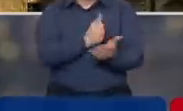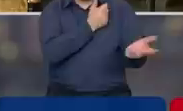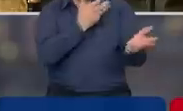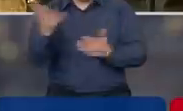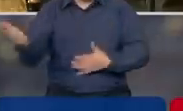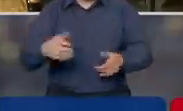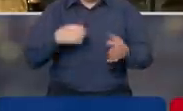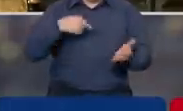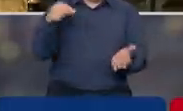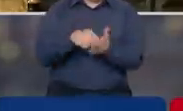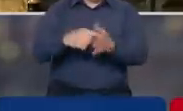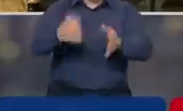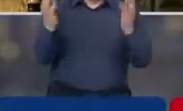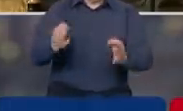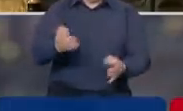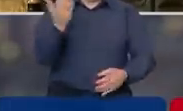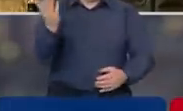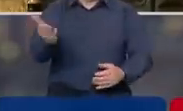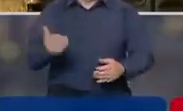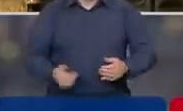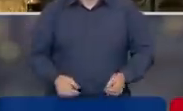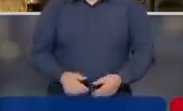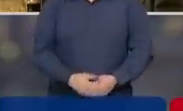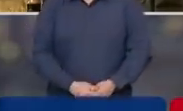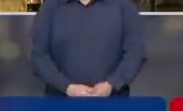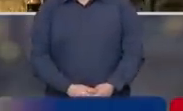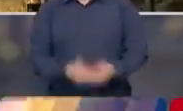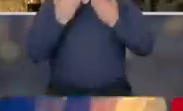dzisiaj zmagamy się tutaj na terenie niebiańskiego parku narodowego dziękuję bardzo